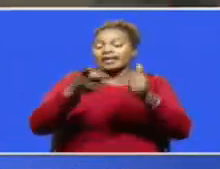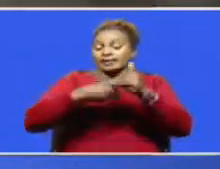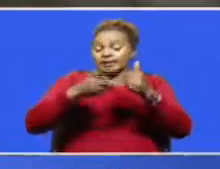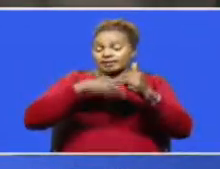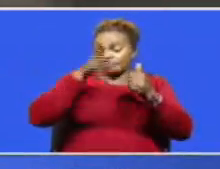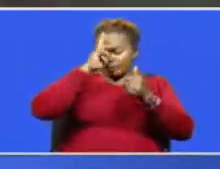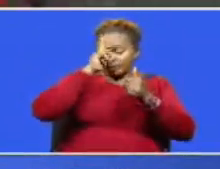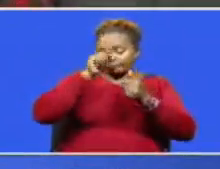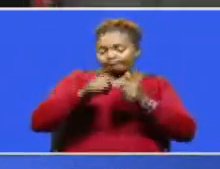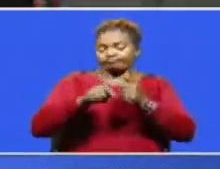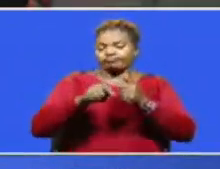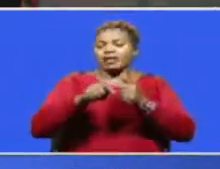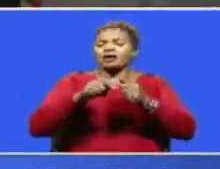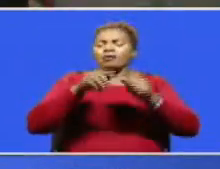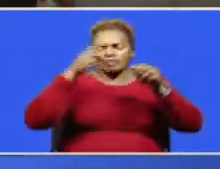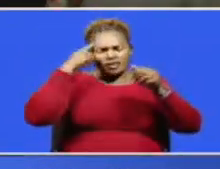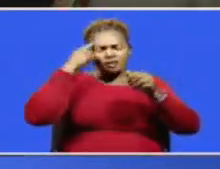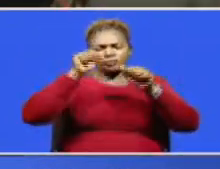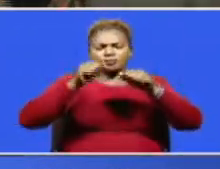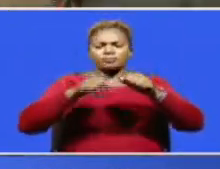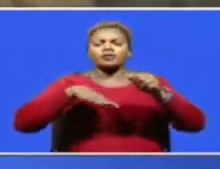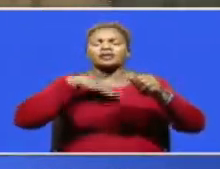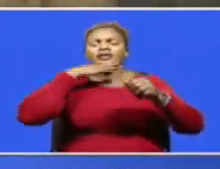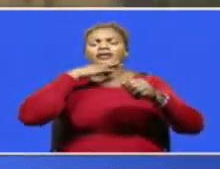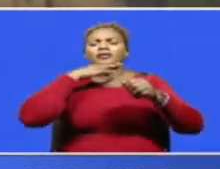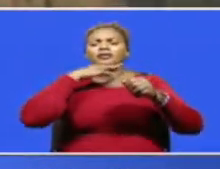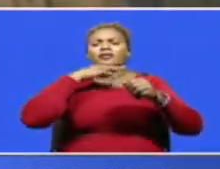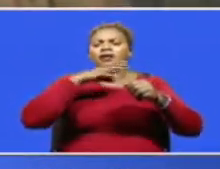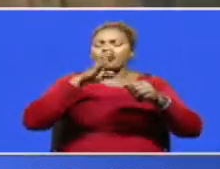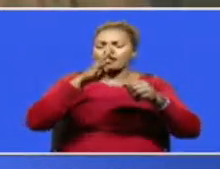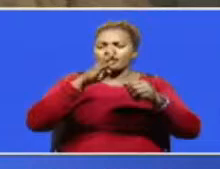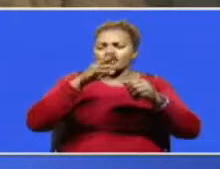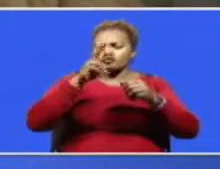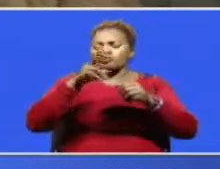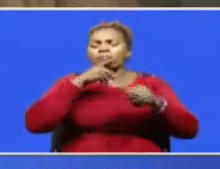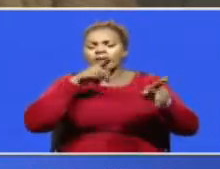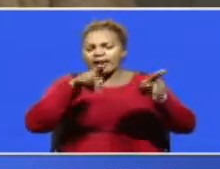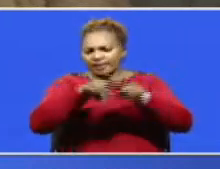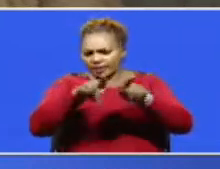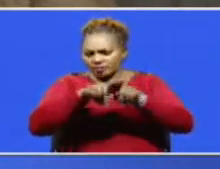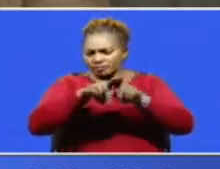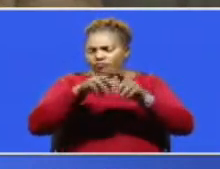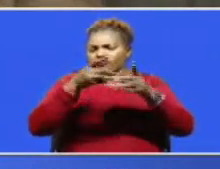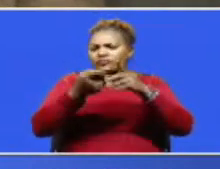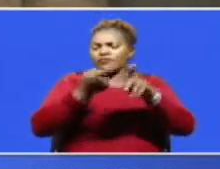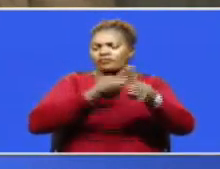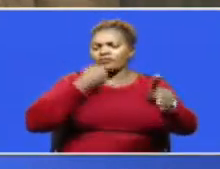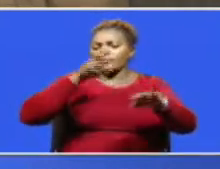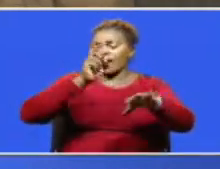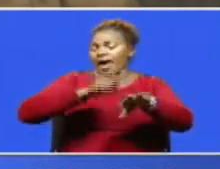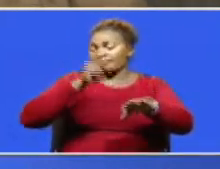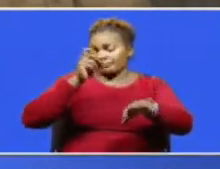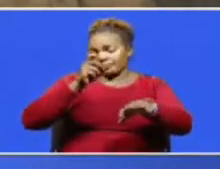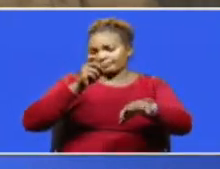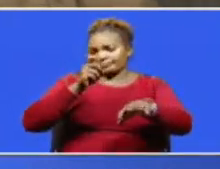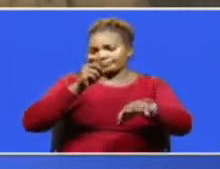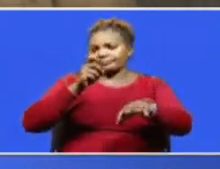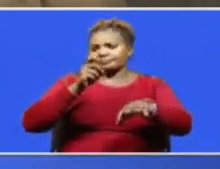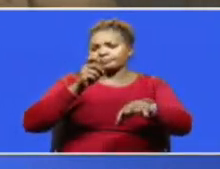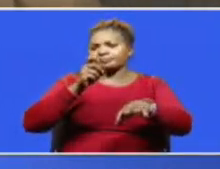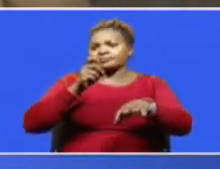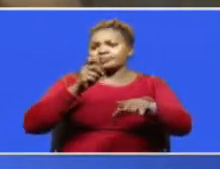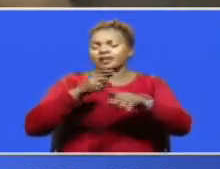wa polisi wanaoshukiwa kutekeleza mauaji ya Benson Njiru na Emmanuel Mutura, ndugu wawili kutoka Kianjokoma, kaunti ya